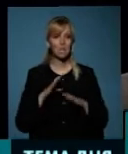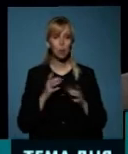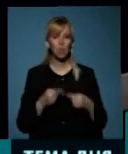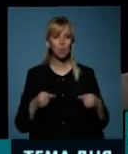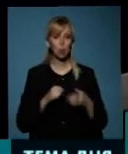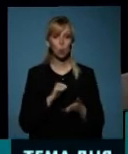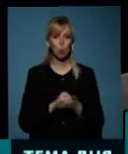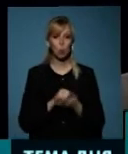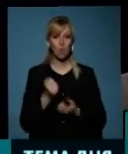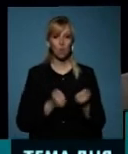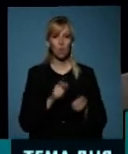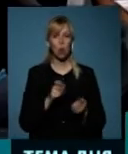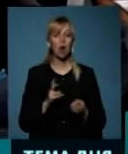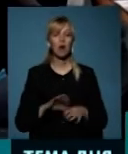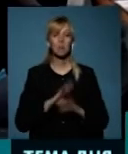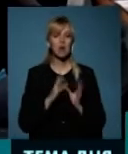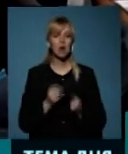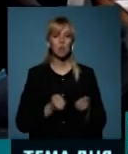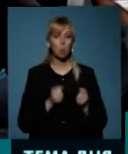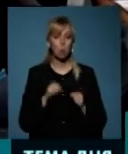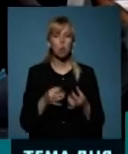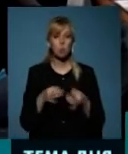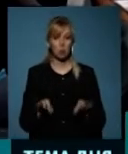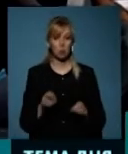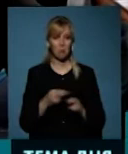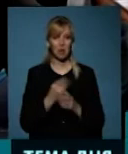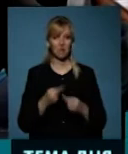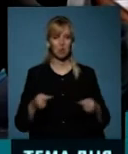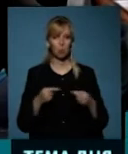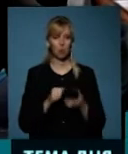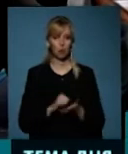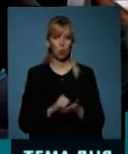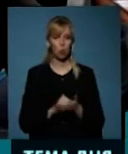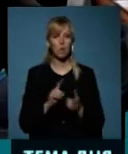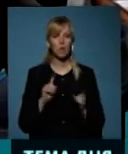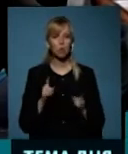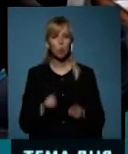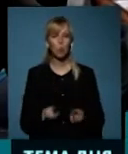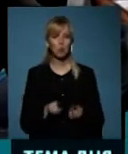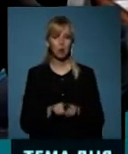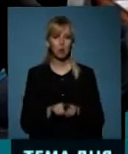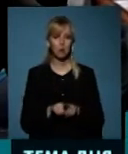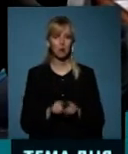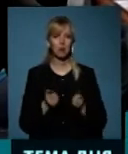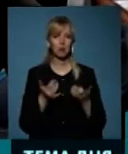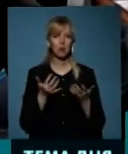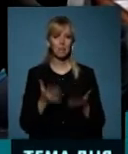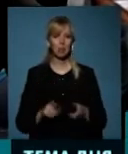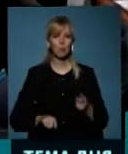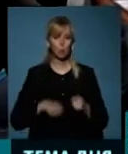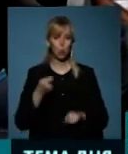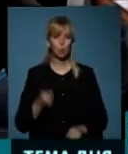відповідних документів водіїв. Як взагалі водії можуть допускатися без відповідних документів і чому така кількість